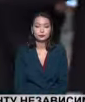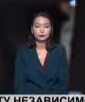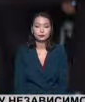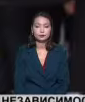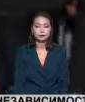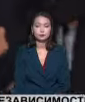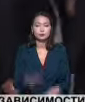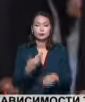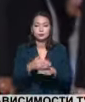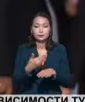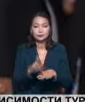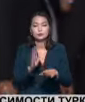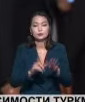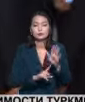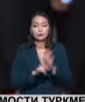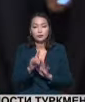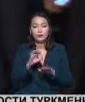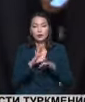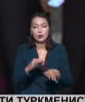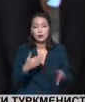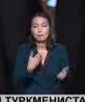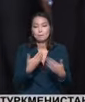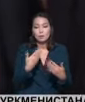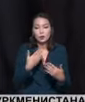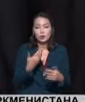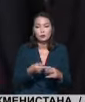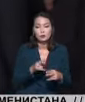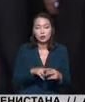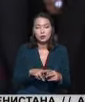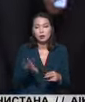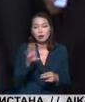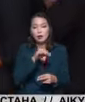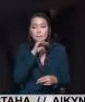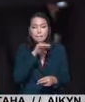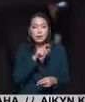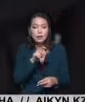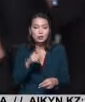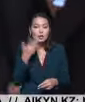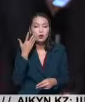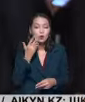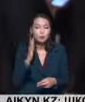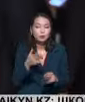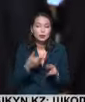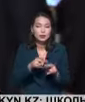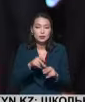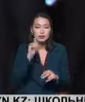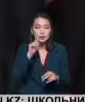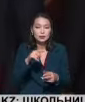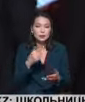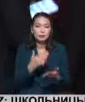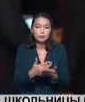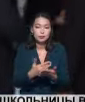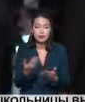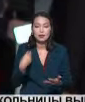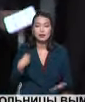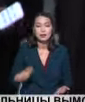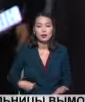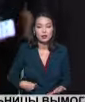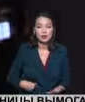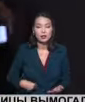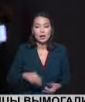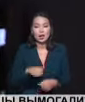Постепенно начнем вести переговоры с нашими вендорами, четырьмя поставщиками. Это как до этого, насколько вы знаете, это французская